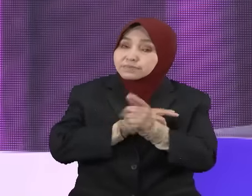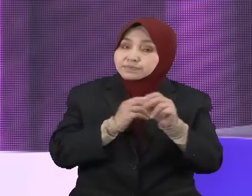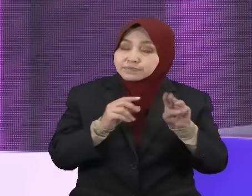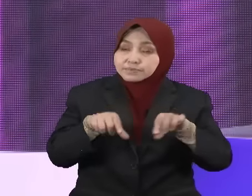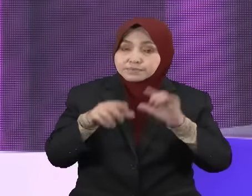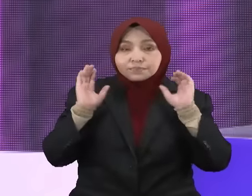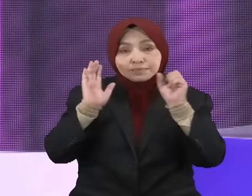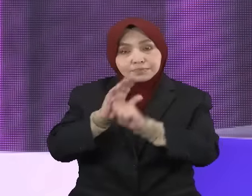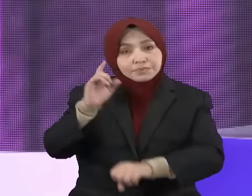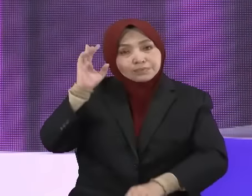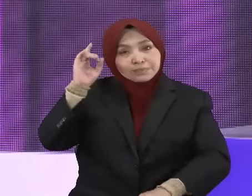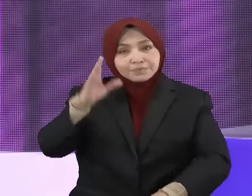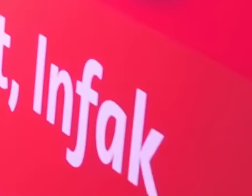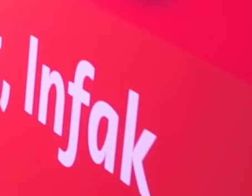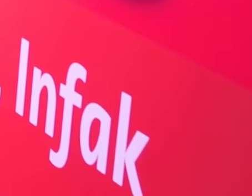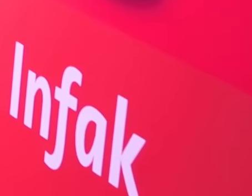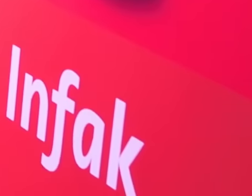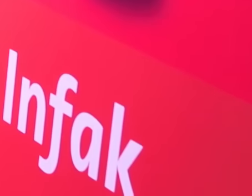Time, Quran Salat Infaq, insyaAllah.